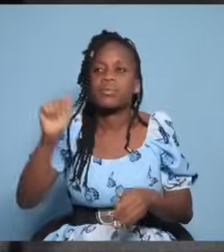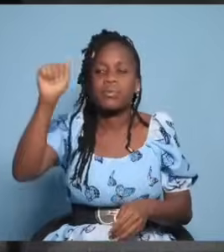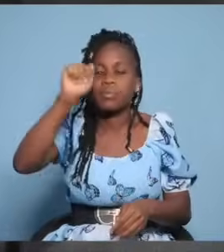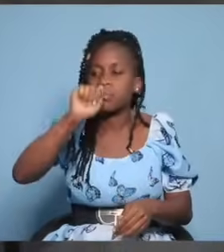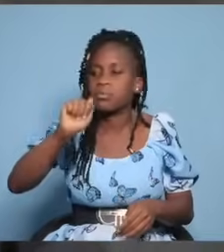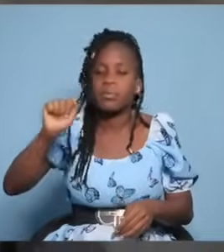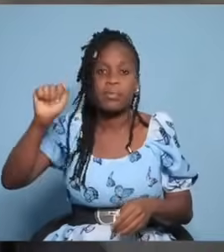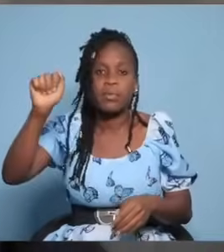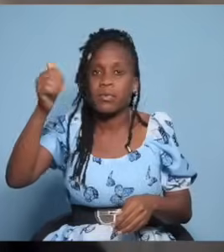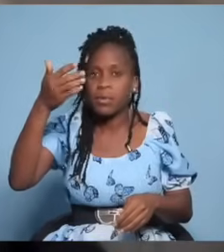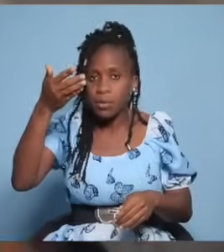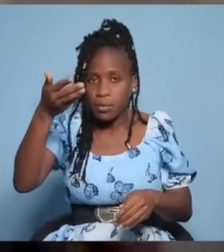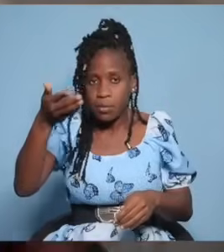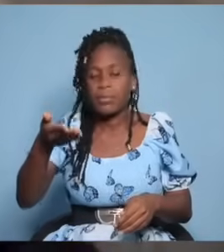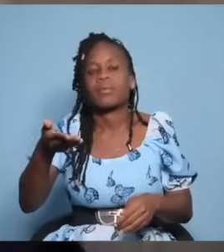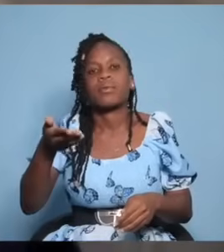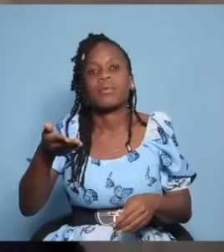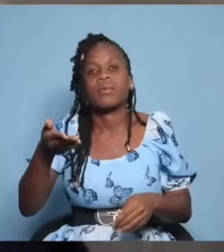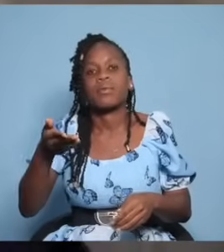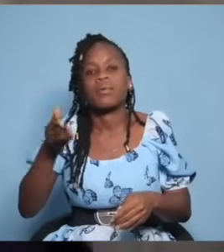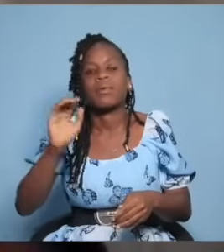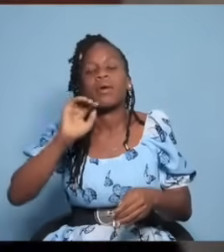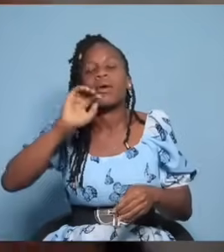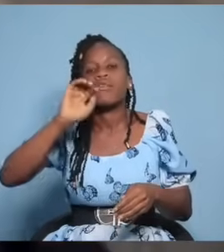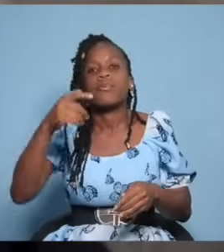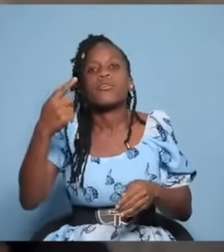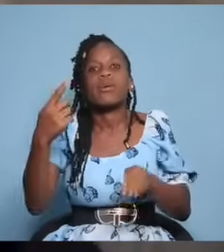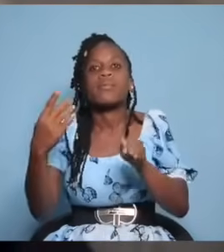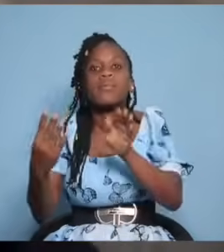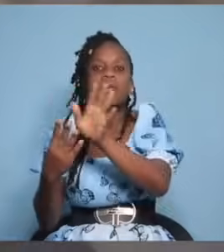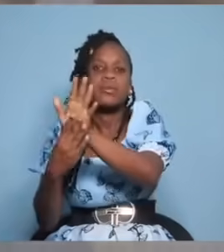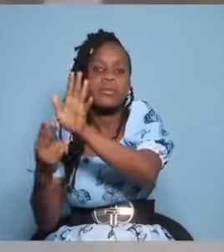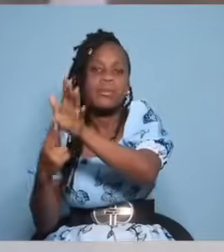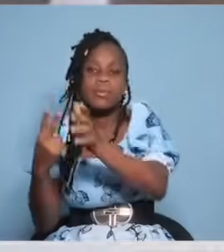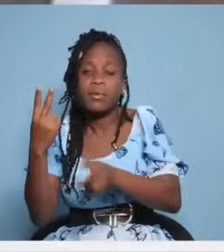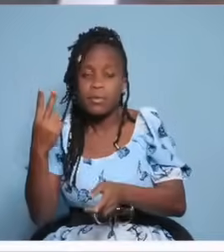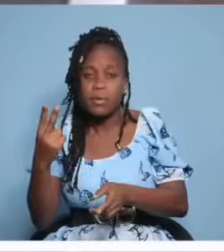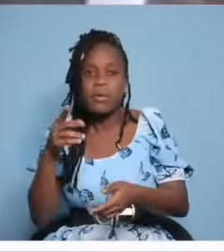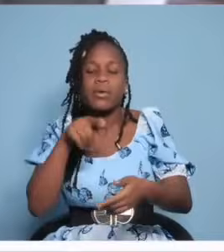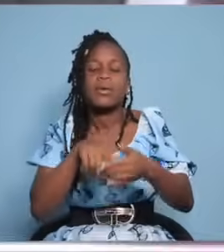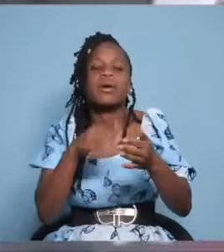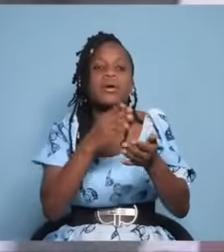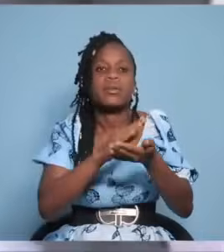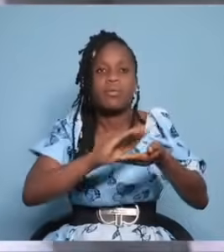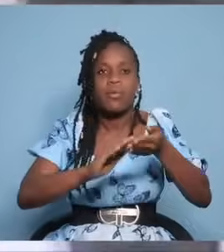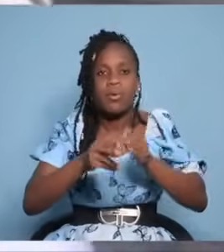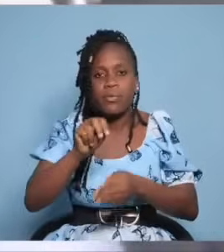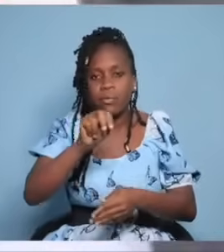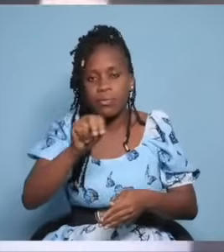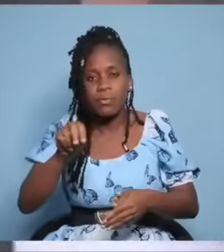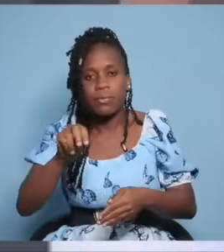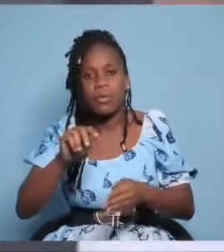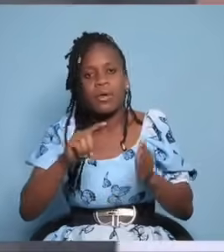Addis Ababa Ethiopia Agreement ya mwaka 1972, kuingia katika Naivasha Agreement ya January